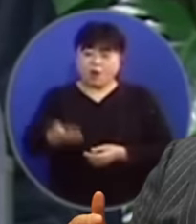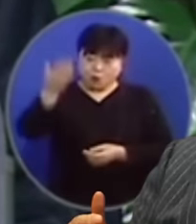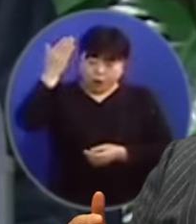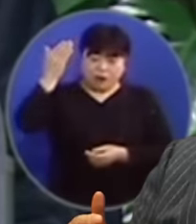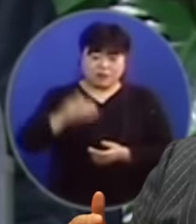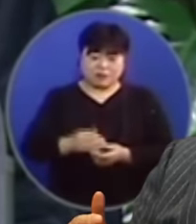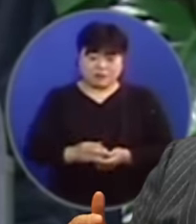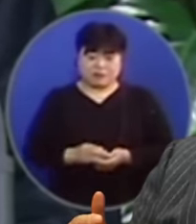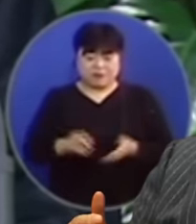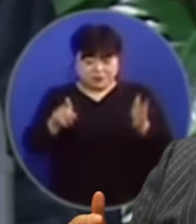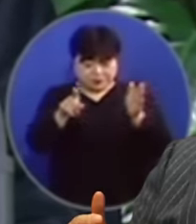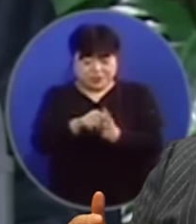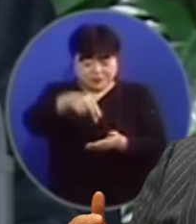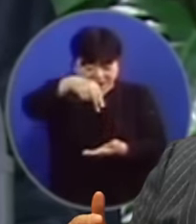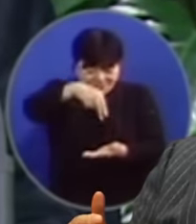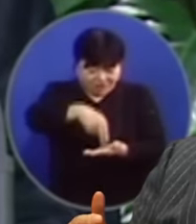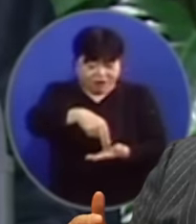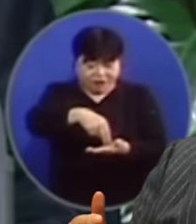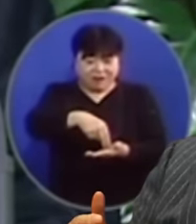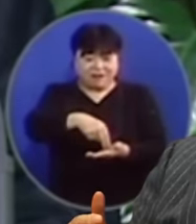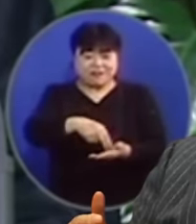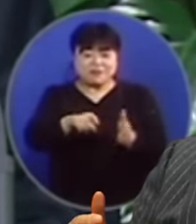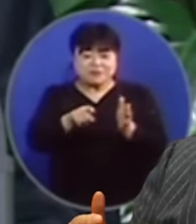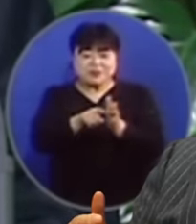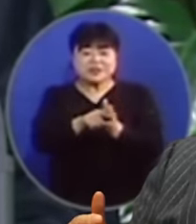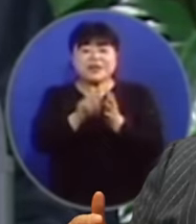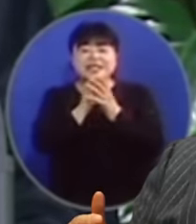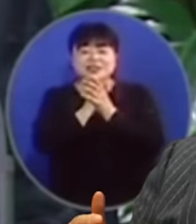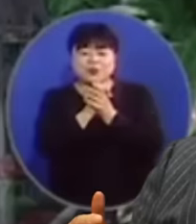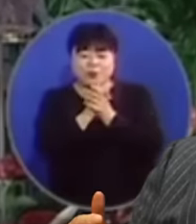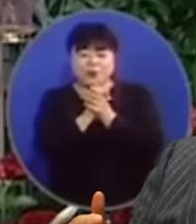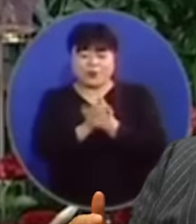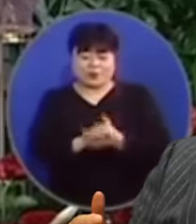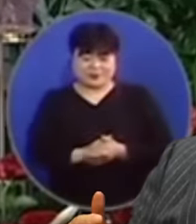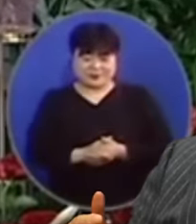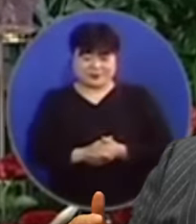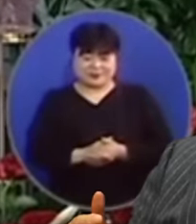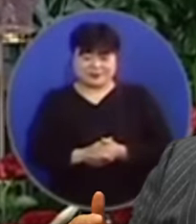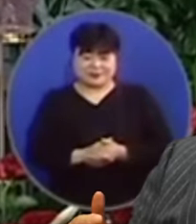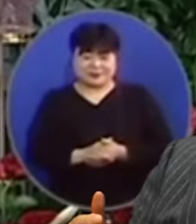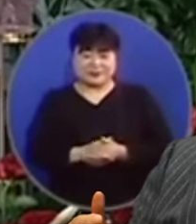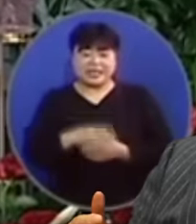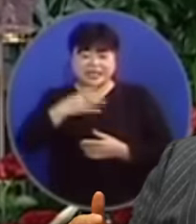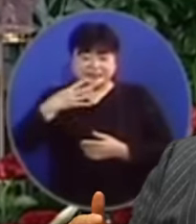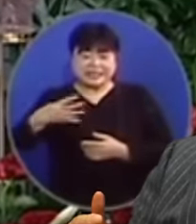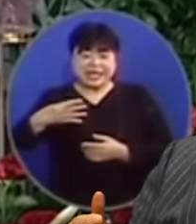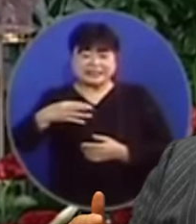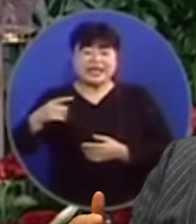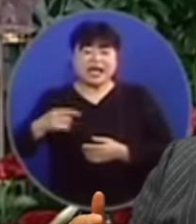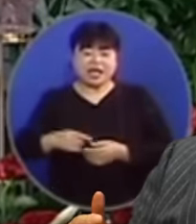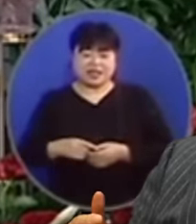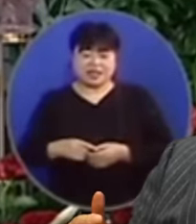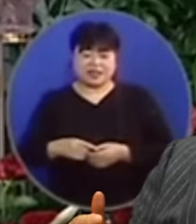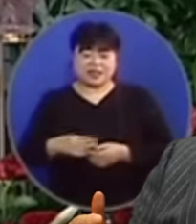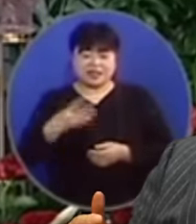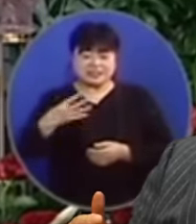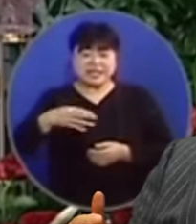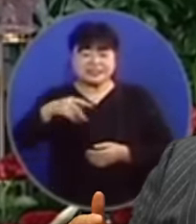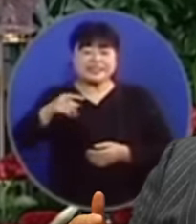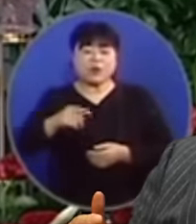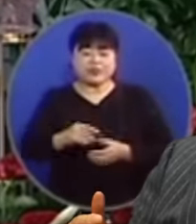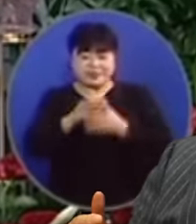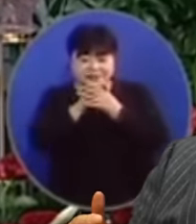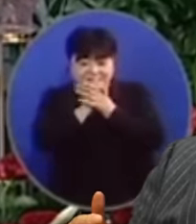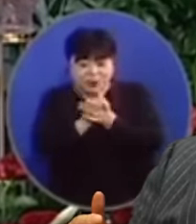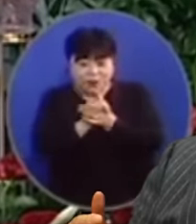과거형 믿음에 서서 기도하는 것이 믿음의 기도인 것입니다. 우리가 4차원의 기도의 모범이 바로 아브라함의